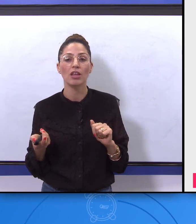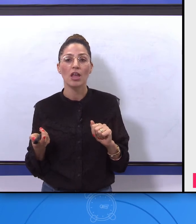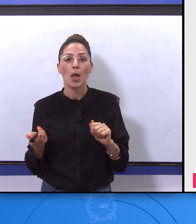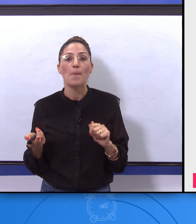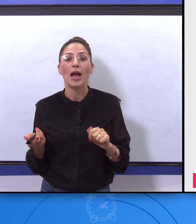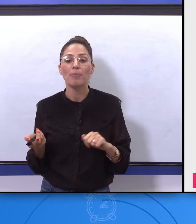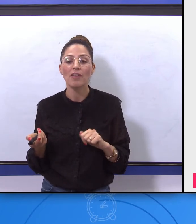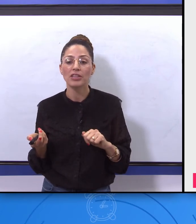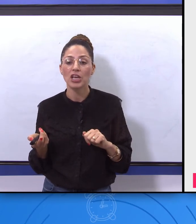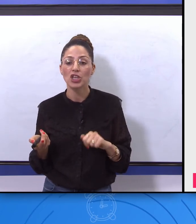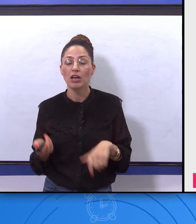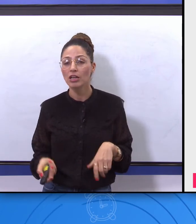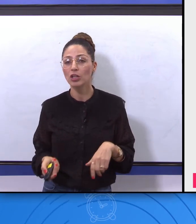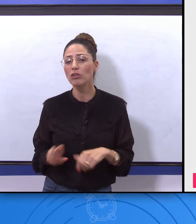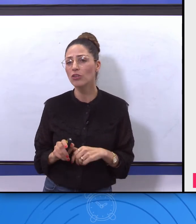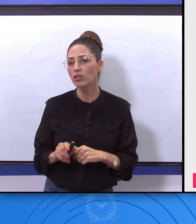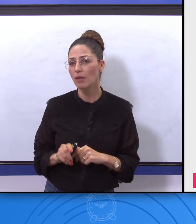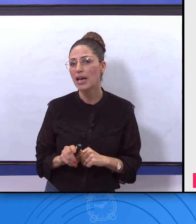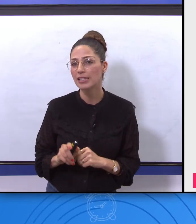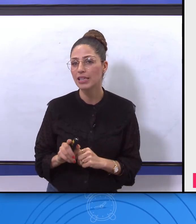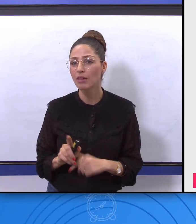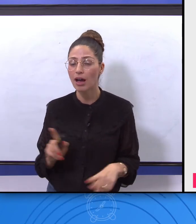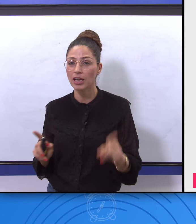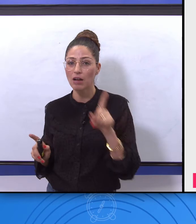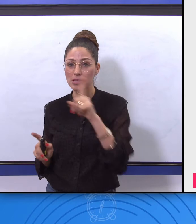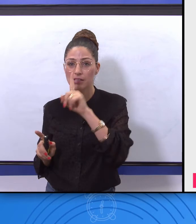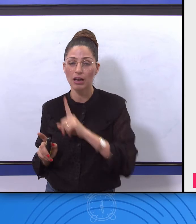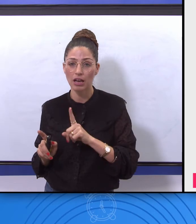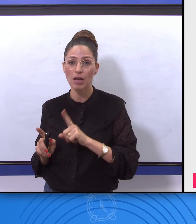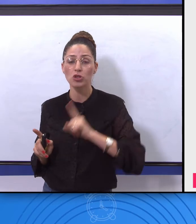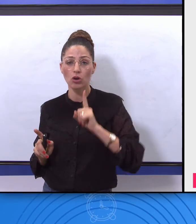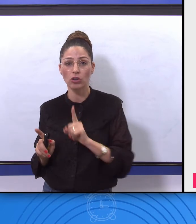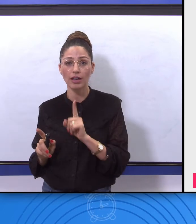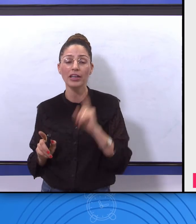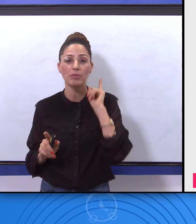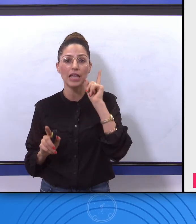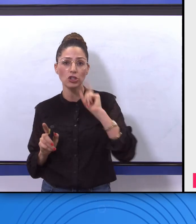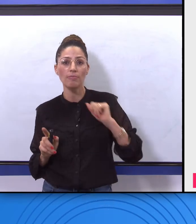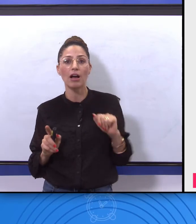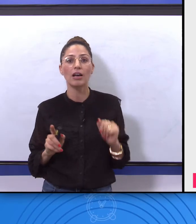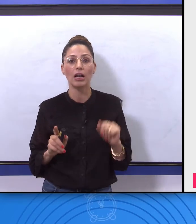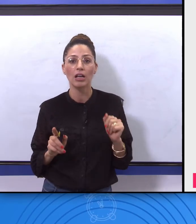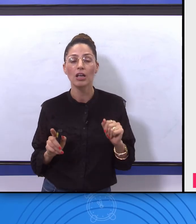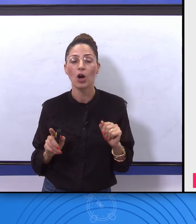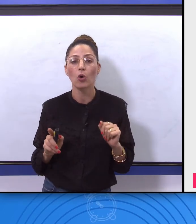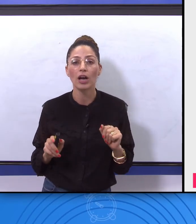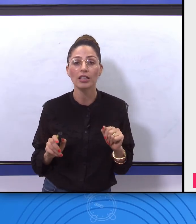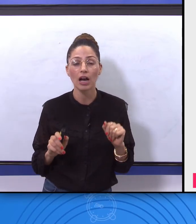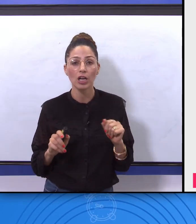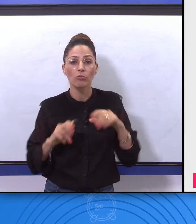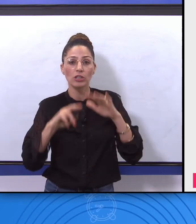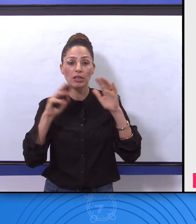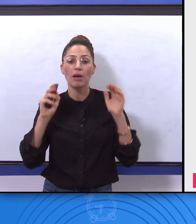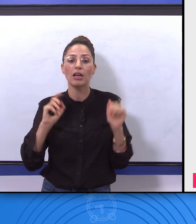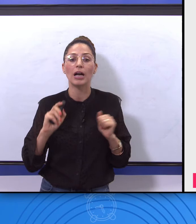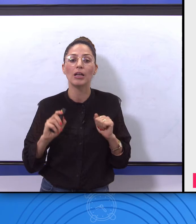ונוצות. מ-2009. כתוב קוטר 120, אני רק מזכירה לכם שקוטר היא מידה של מעגל. אוקיי?